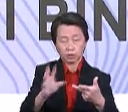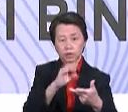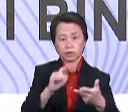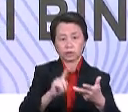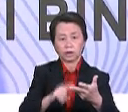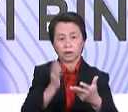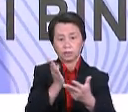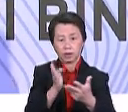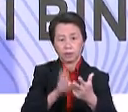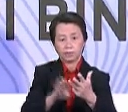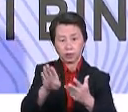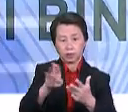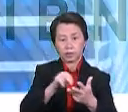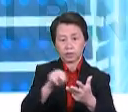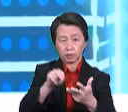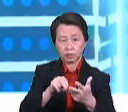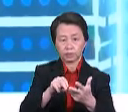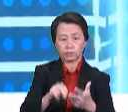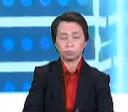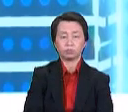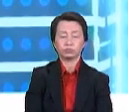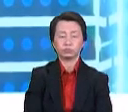juga bank pembangunan nasional. Dan of course